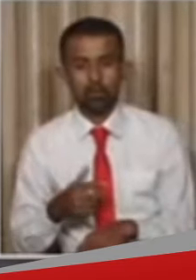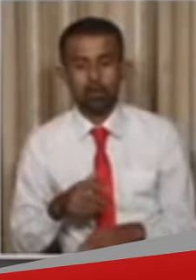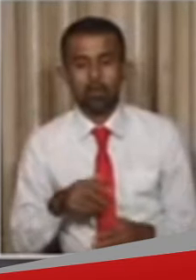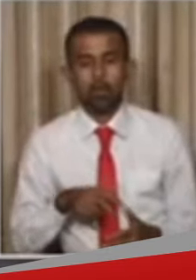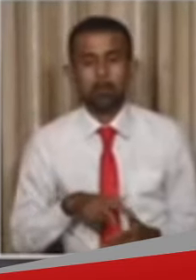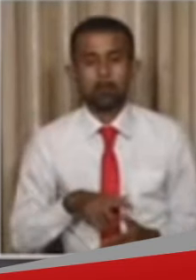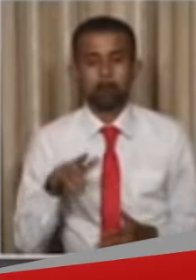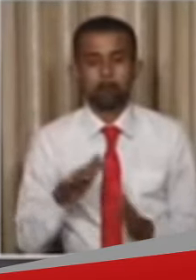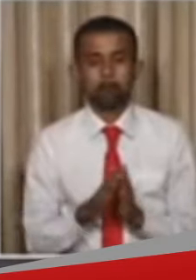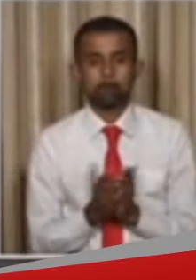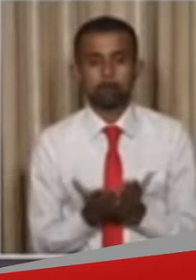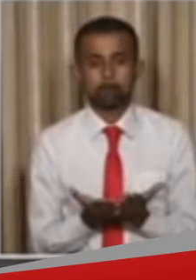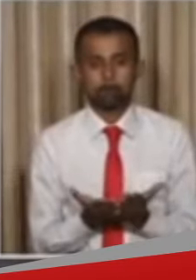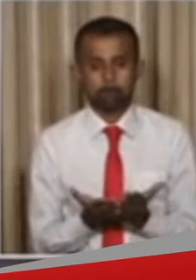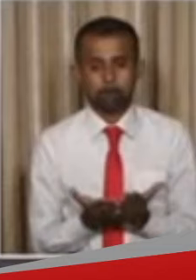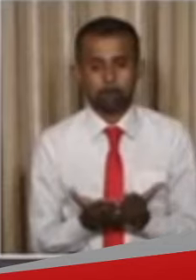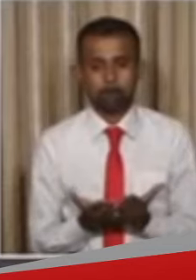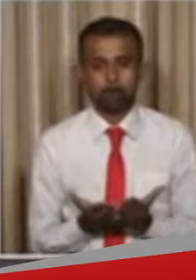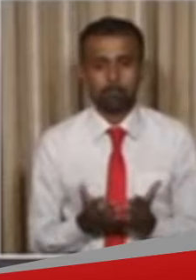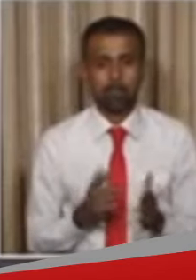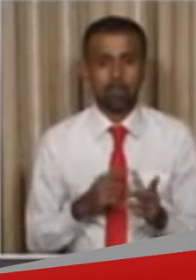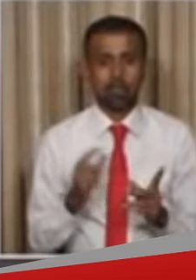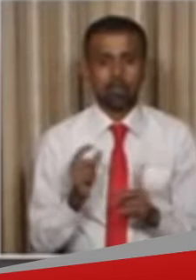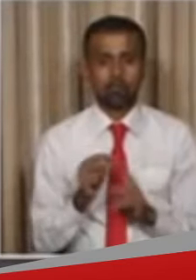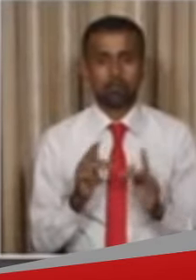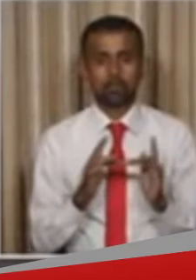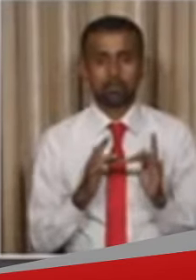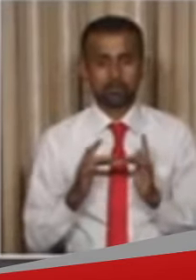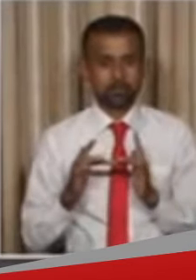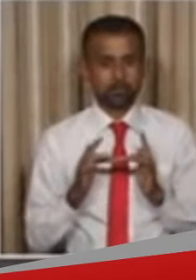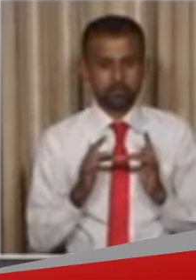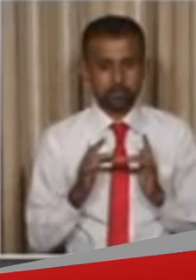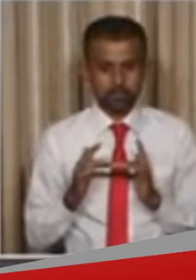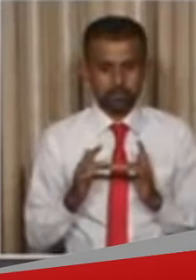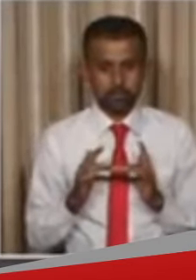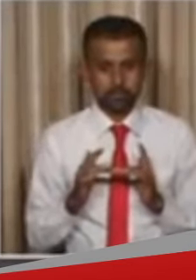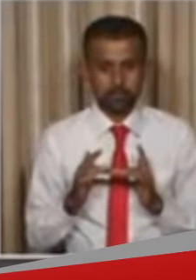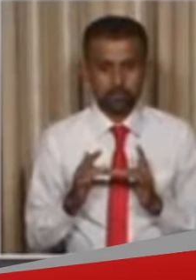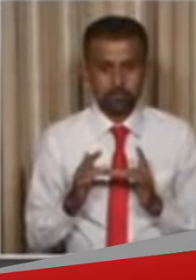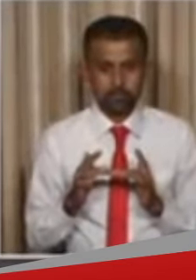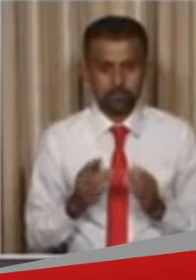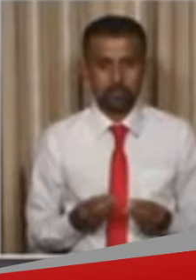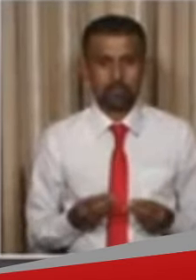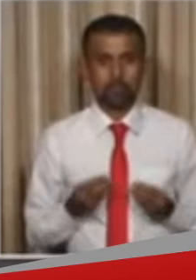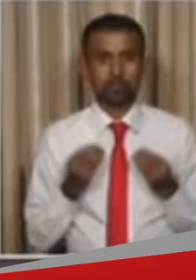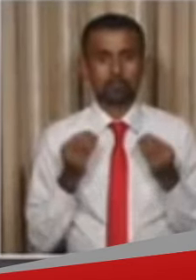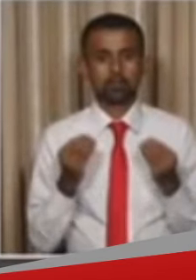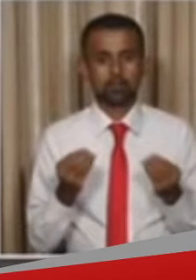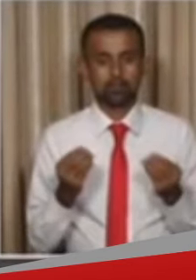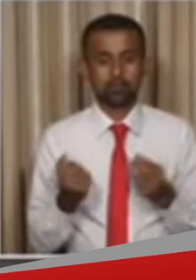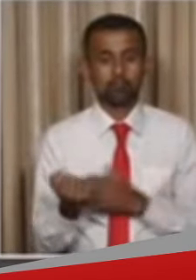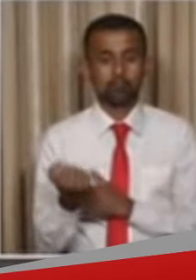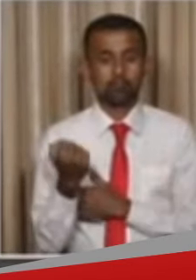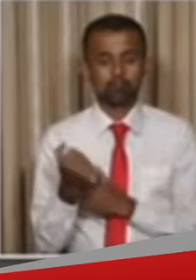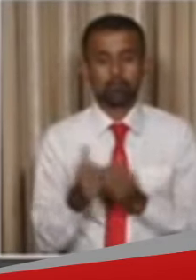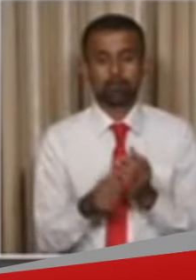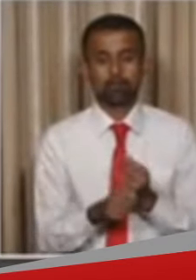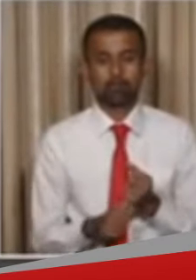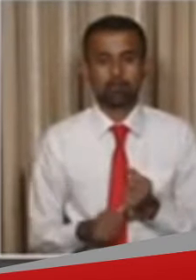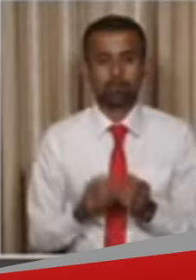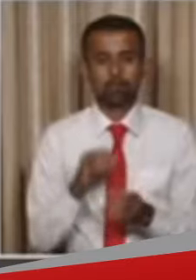බලපත්‍ර ආයතුම්පත් මාර්ගගත ක්‍රමයේ ඔස්සේ ඉදිරිපත් කිරීම සඳහා බලයලත් නියෝජිතයන්පත්